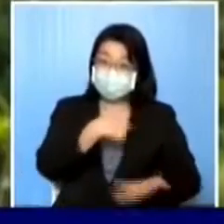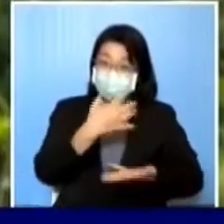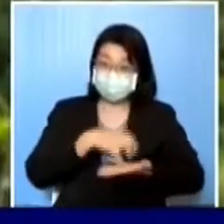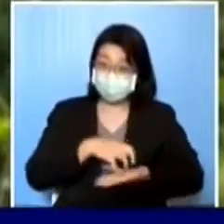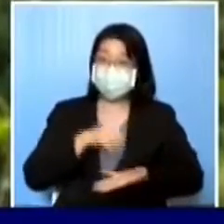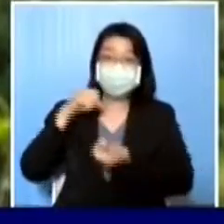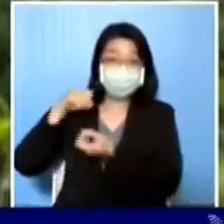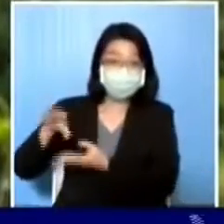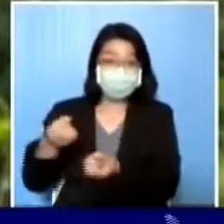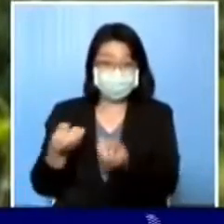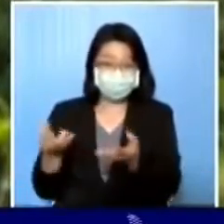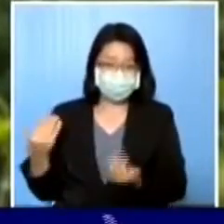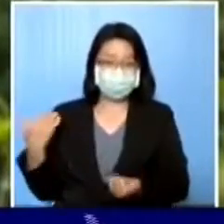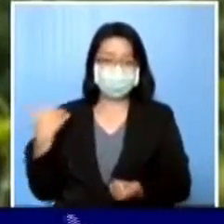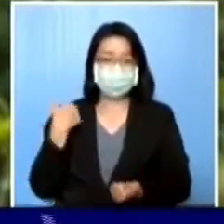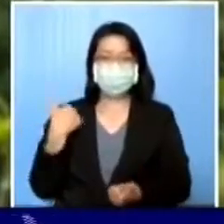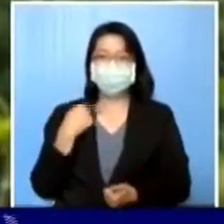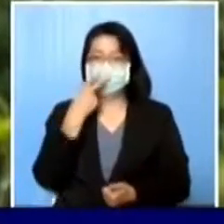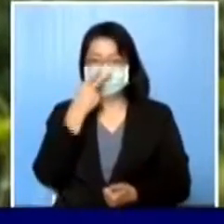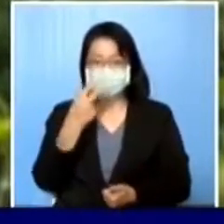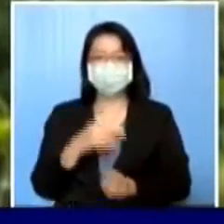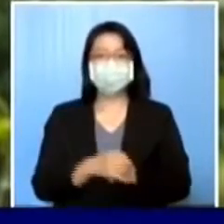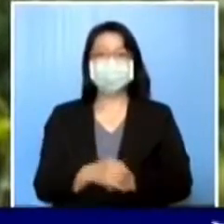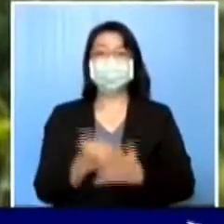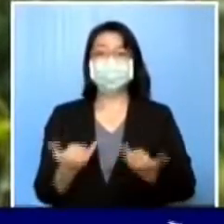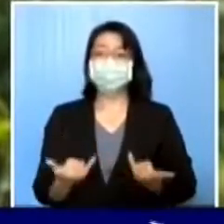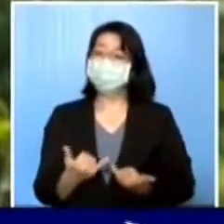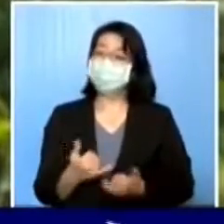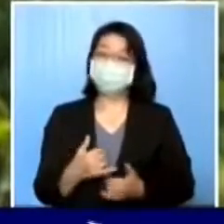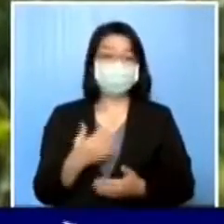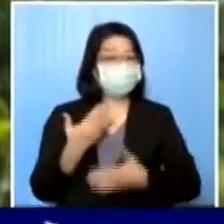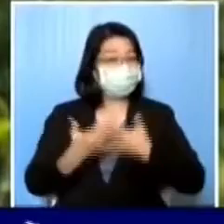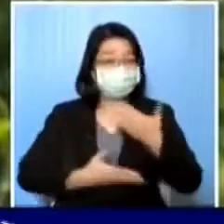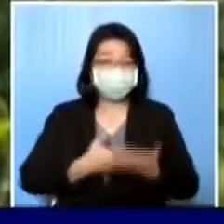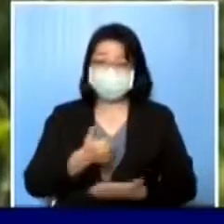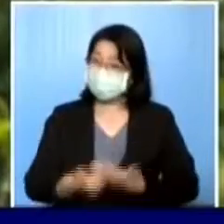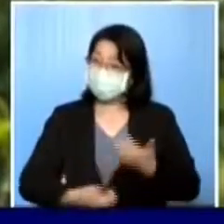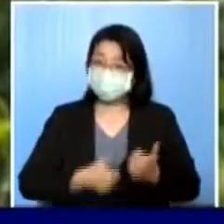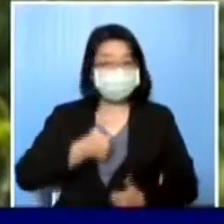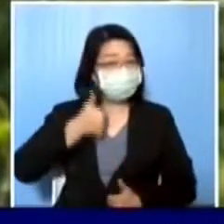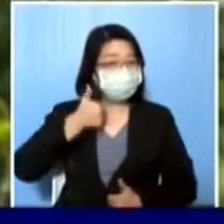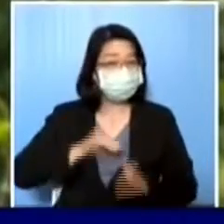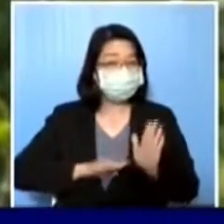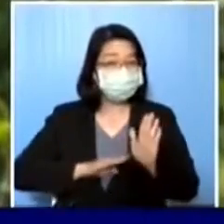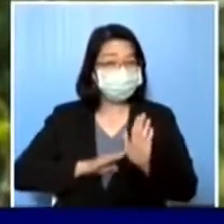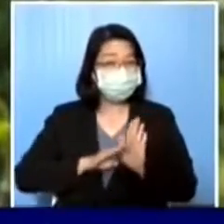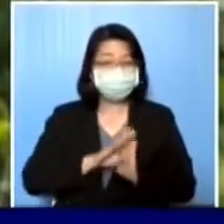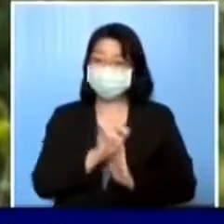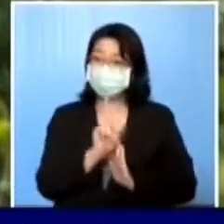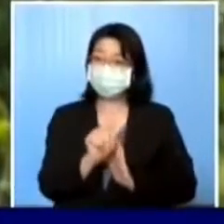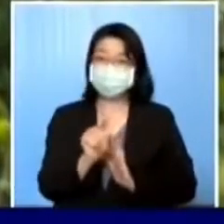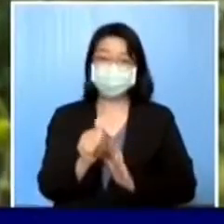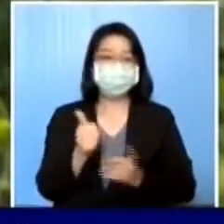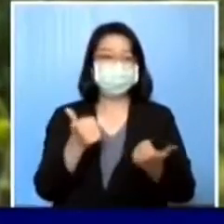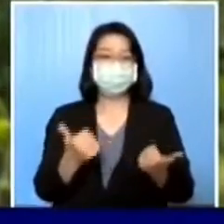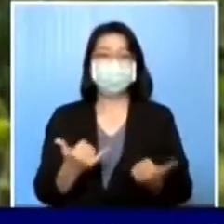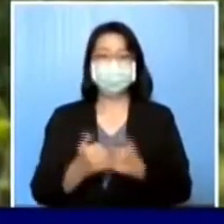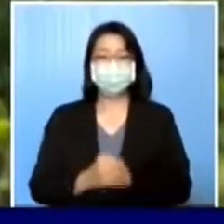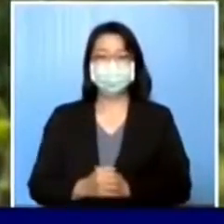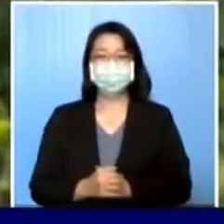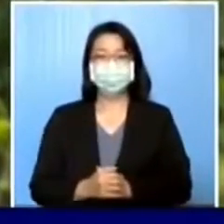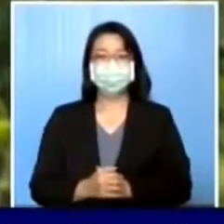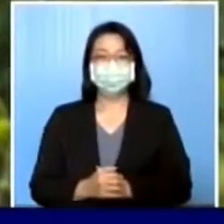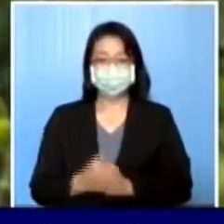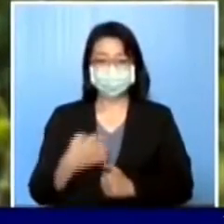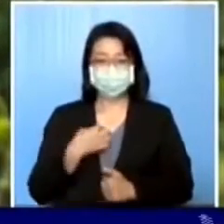นะครับทำให้ตลาดความต้องการทุเรียนของบ้านแยงเนี่ยเพิ่มขึ้นเรื่อยๆนะครับก็จะเรียกว่าห